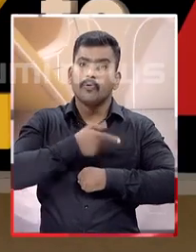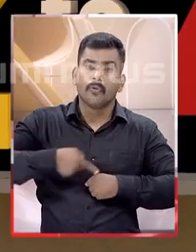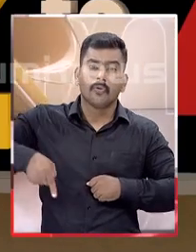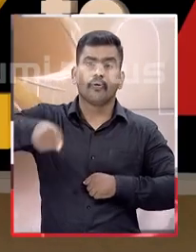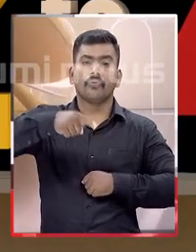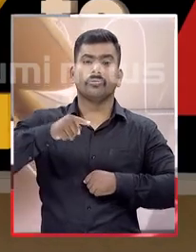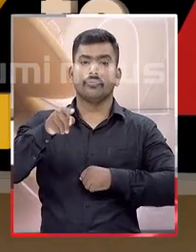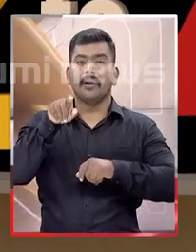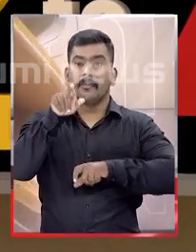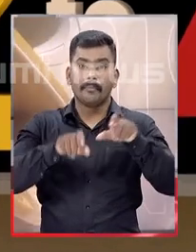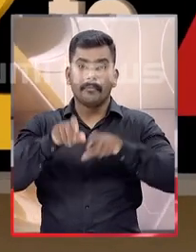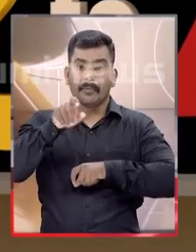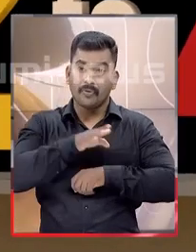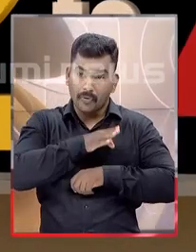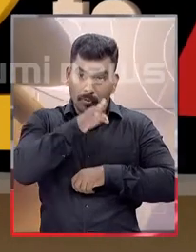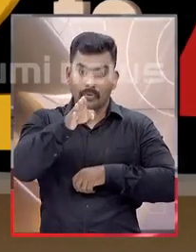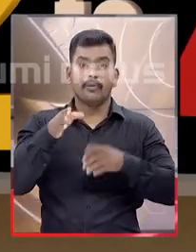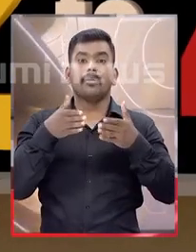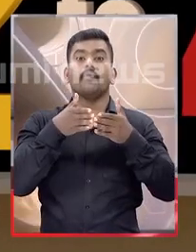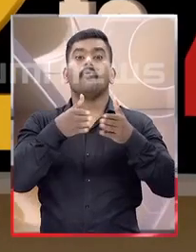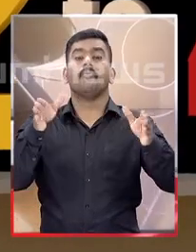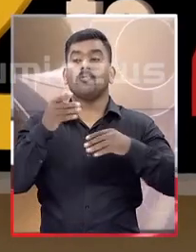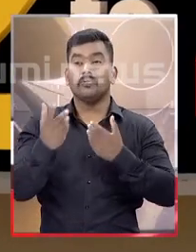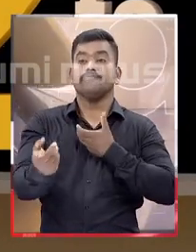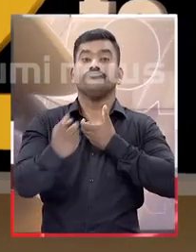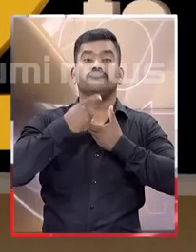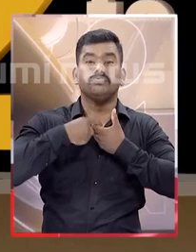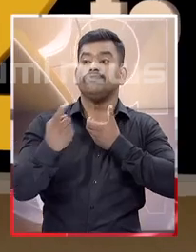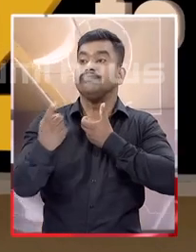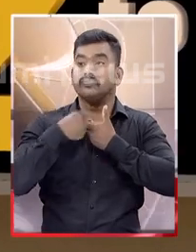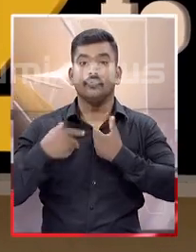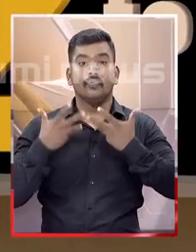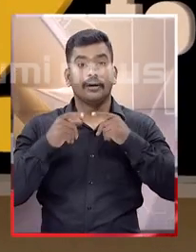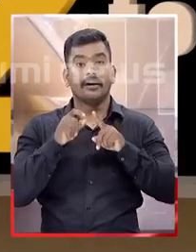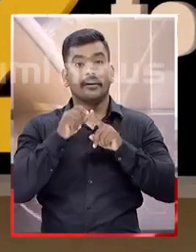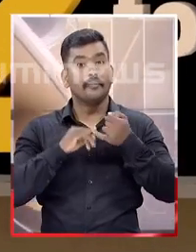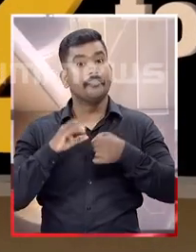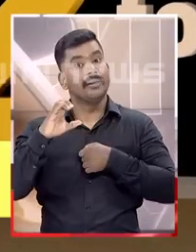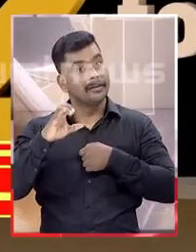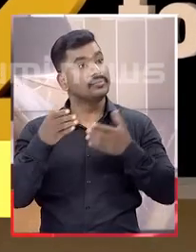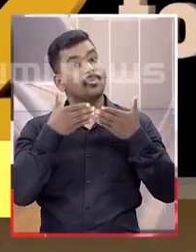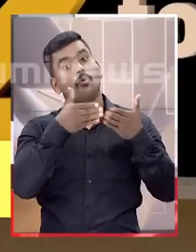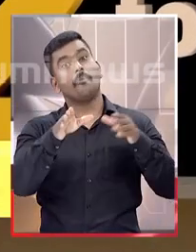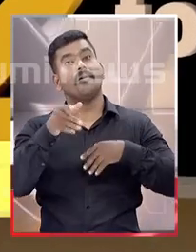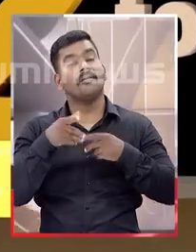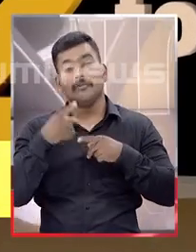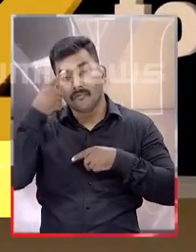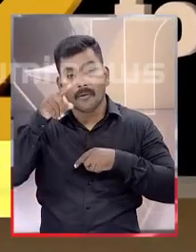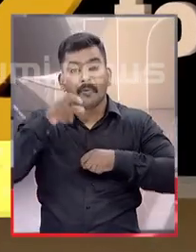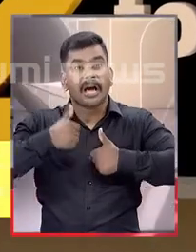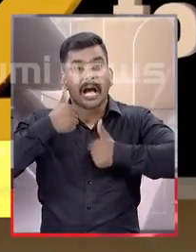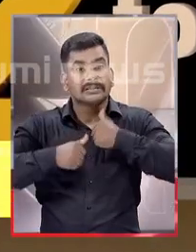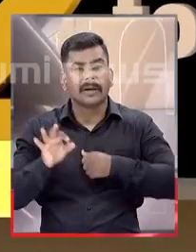ചെങ്കൊടിയെന്തോ പിൻവാതിലുകൾ നിങ്ങൾക്കായി കാത്തിരിക്കുന്നു. അങ്ങനെ വലിയ പരിഹാസവും പരിവേദനങ്ങളും ഒക്കെ തന്നെ പ്രേക്ഷകർ പ്രകടിപ്പിക്കുന്നു. കാരണം ഞാൻ നേരത്തെ